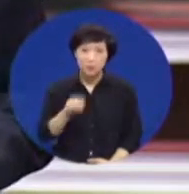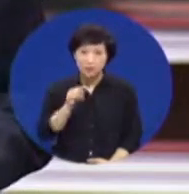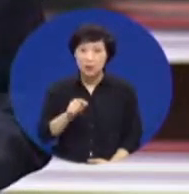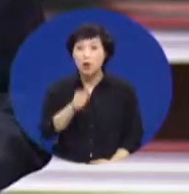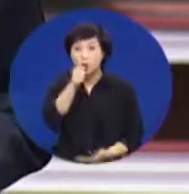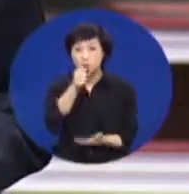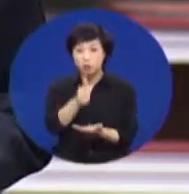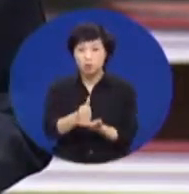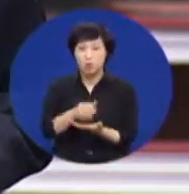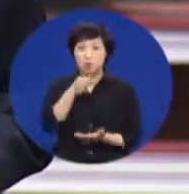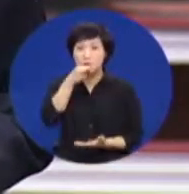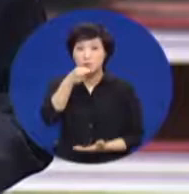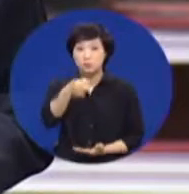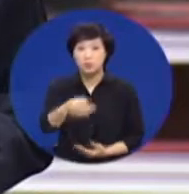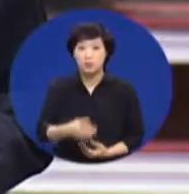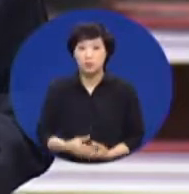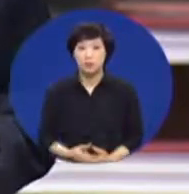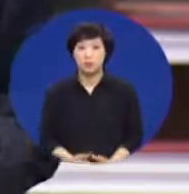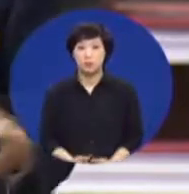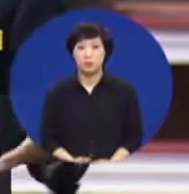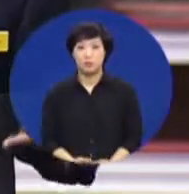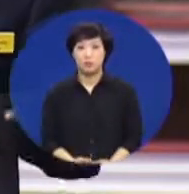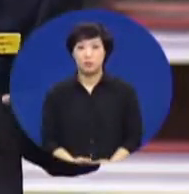죄라고 했는데